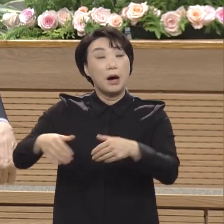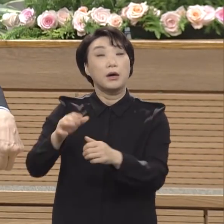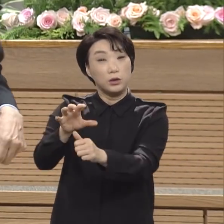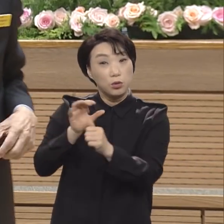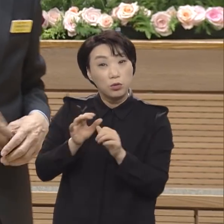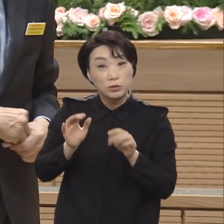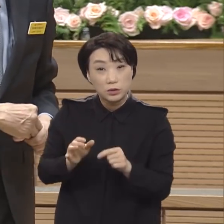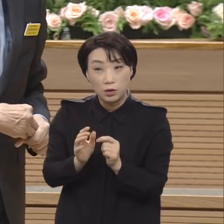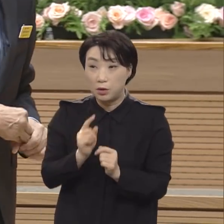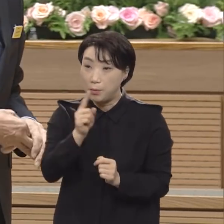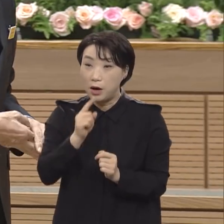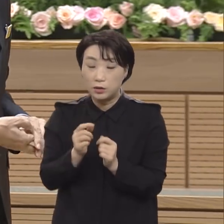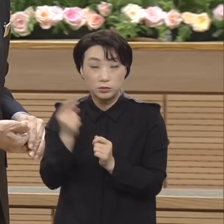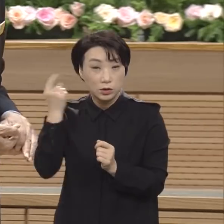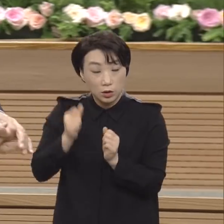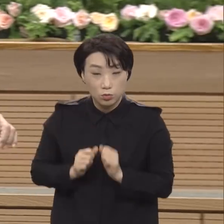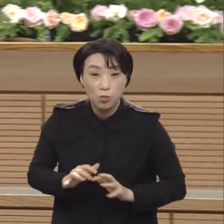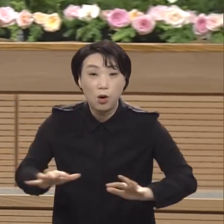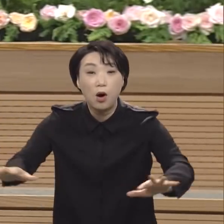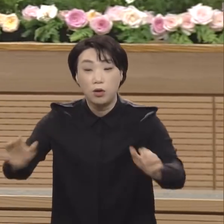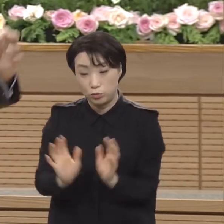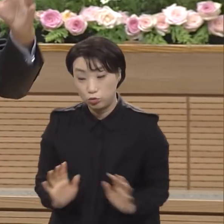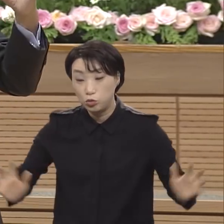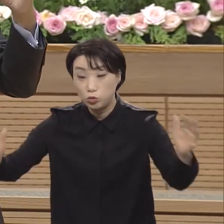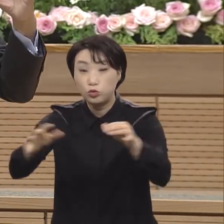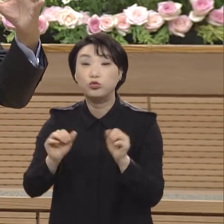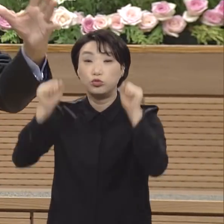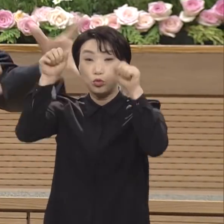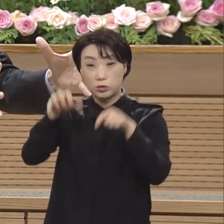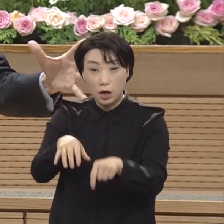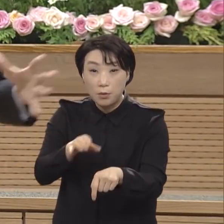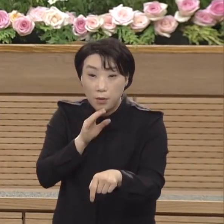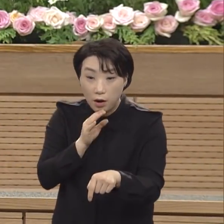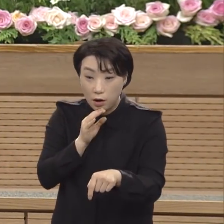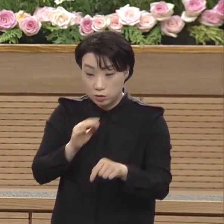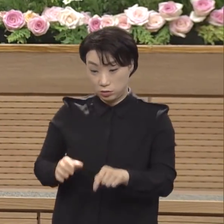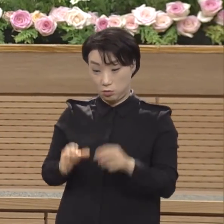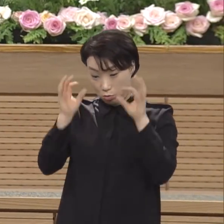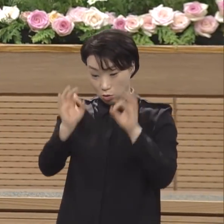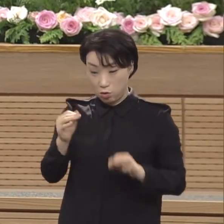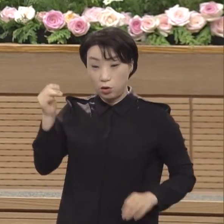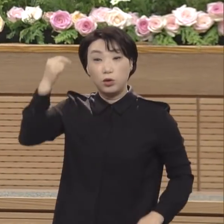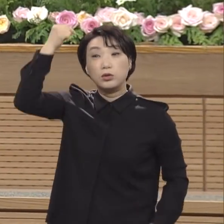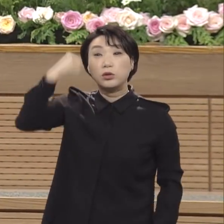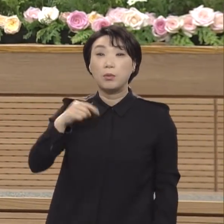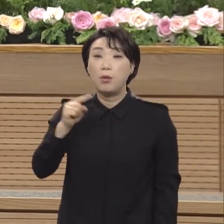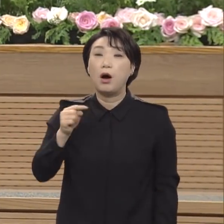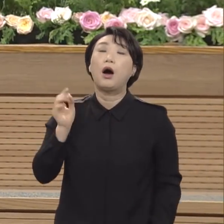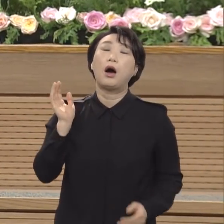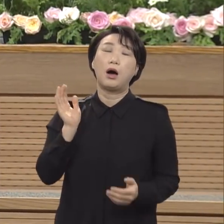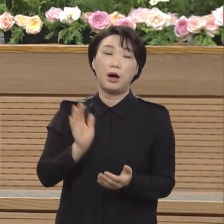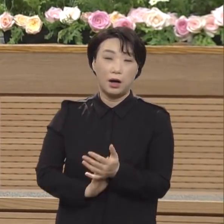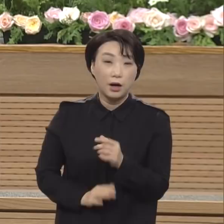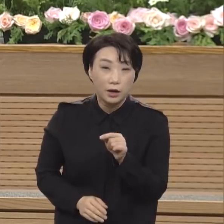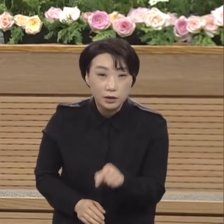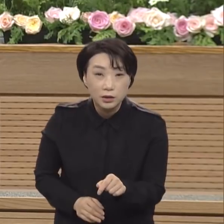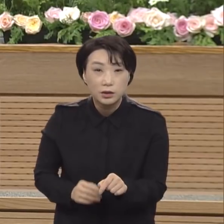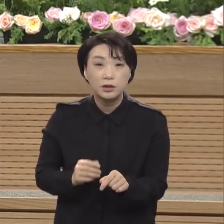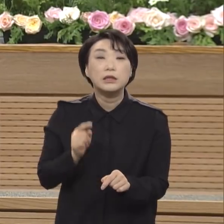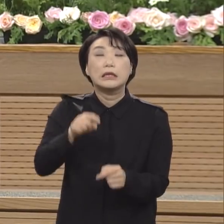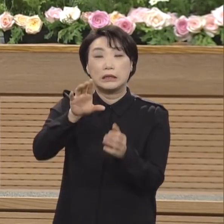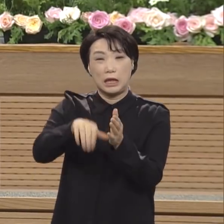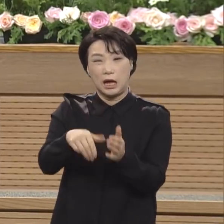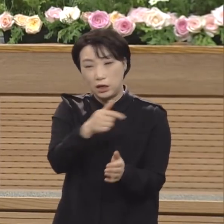이용해서 말하는 그런 곳이었는데, 그런 운동장을 볼 때 뭘 느끼느냐? 여기는 큰 그